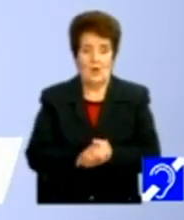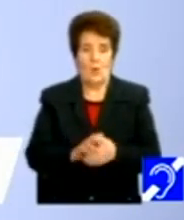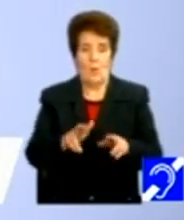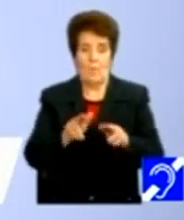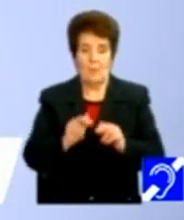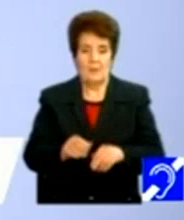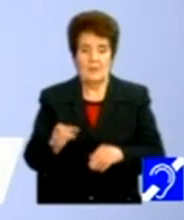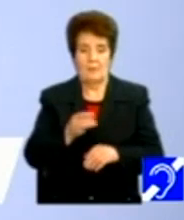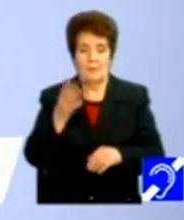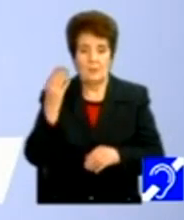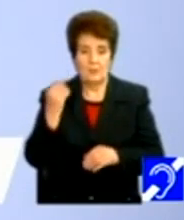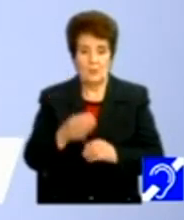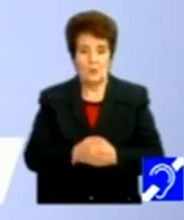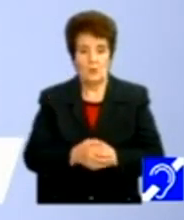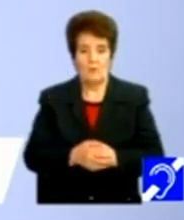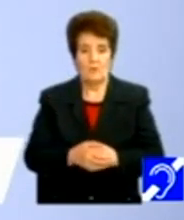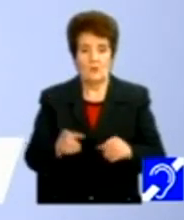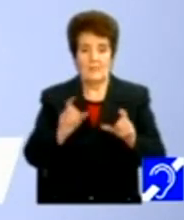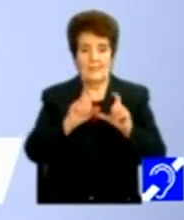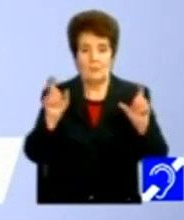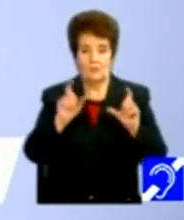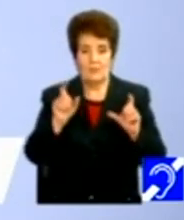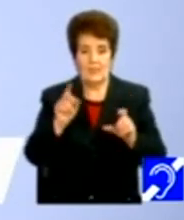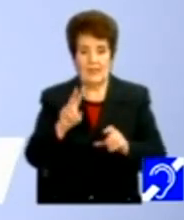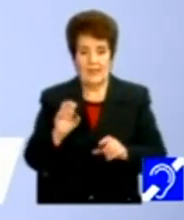Parlamentul Republicii Moldova și instituțiile de